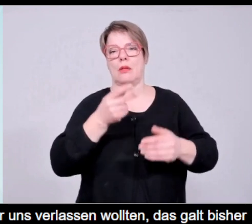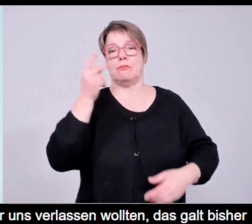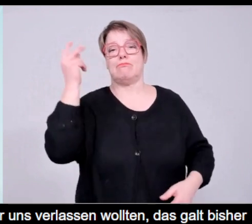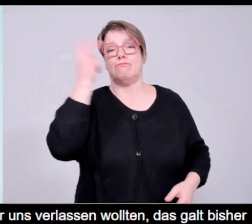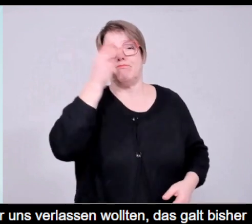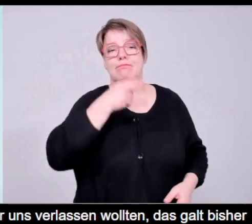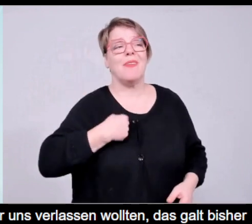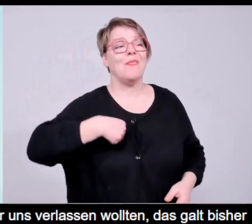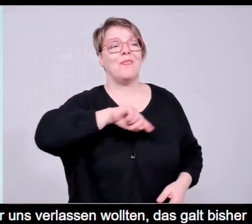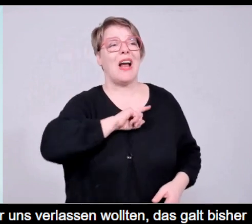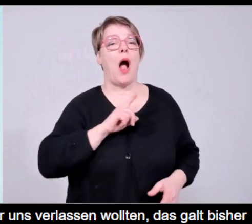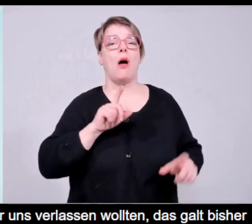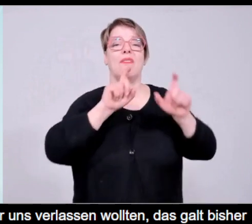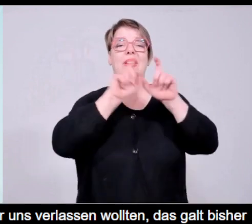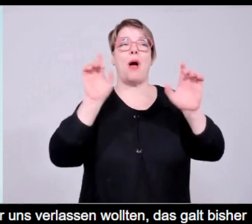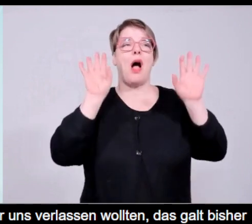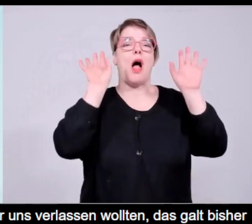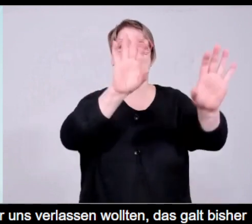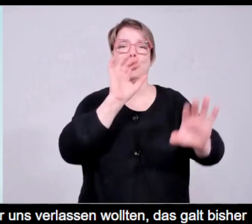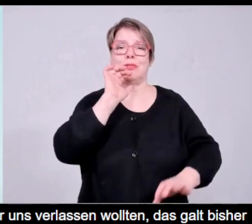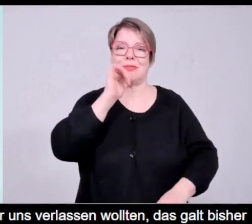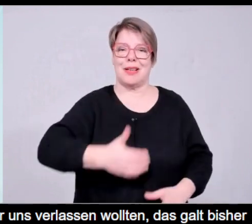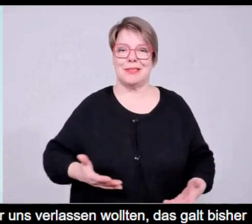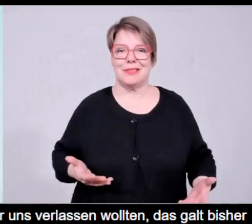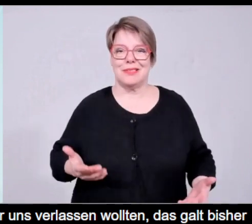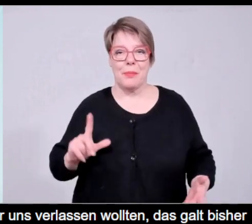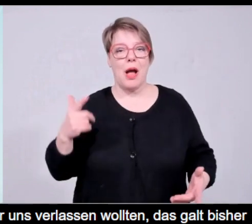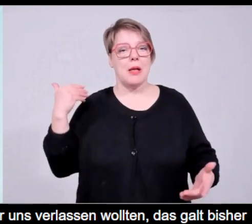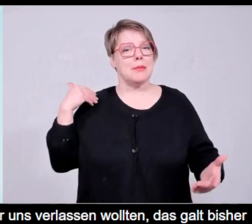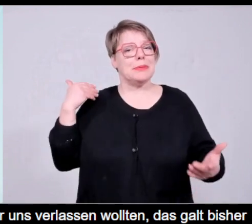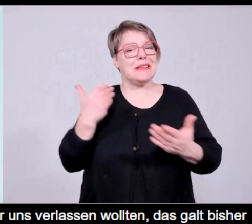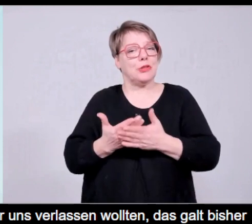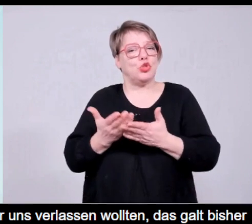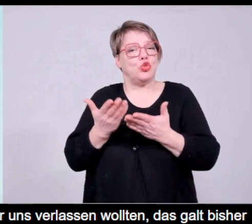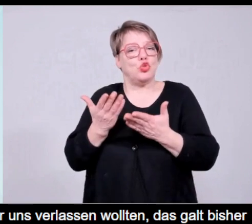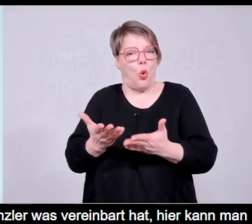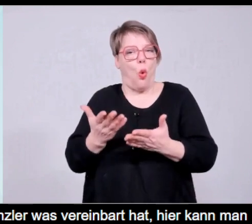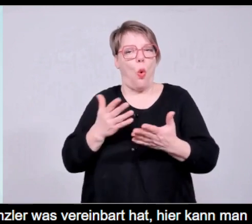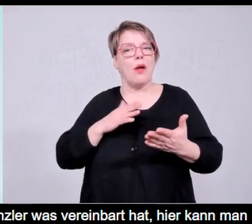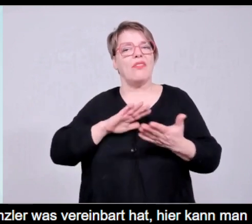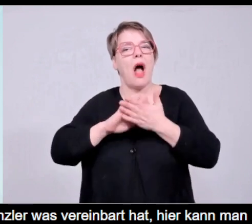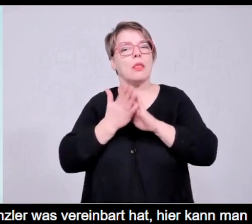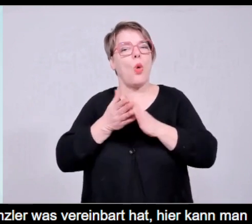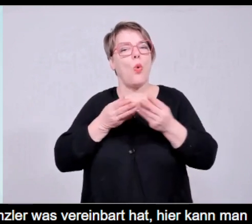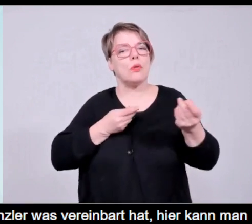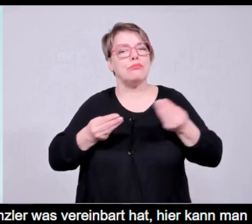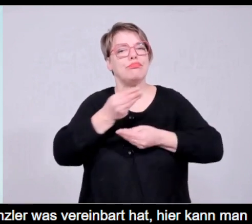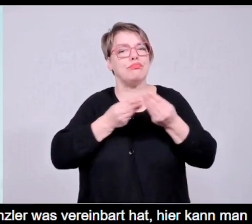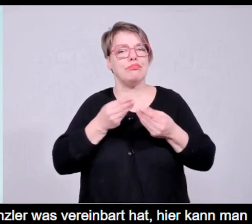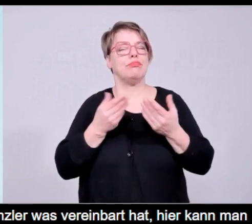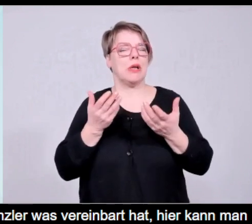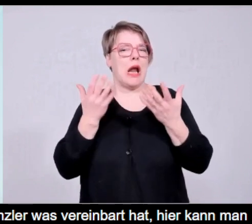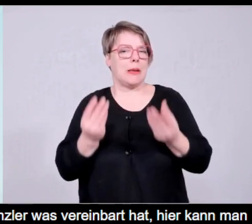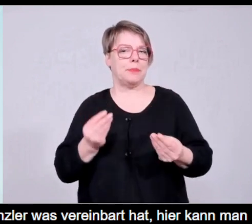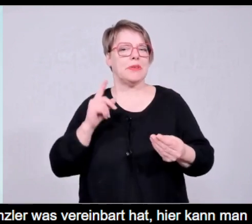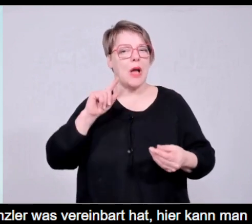nur, wie ursprünglich gedacht, die leitungsbezogenen Energieträger erfasst sind, sondern eben auch die anderen Pellets, Öl etc.